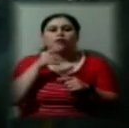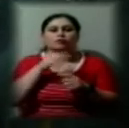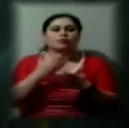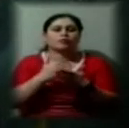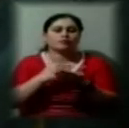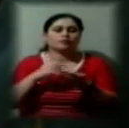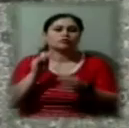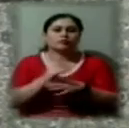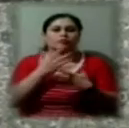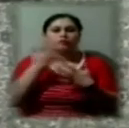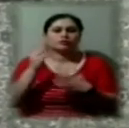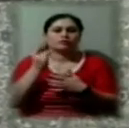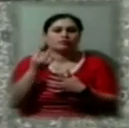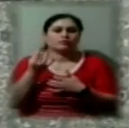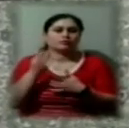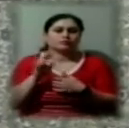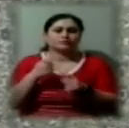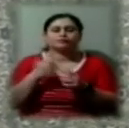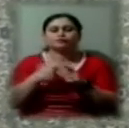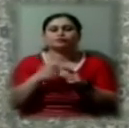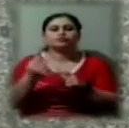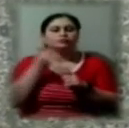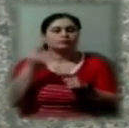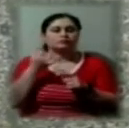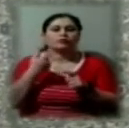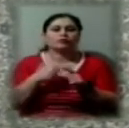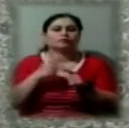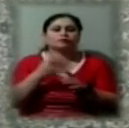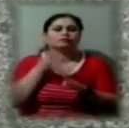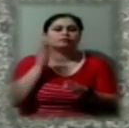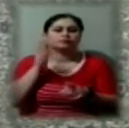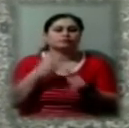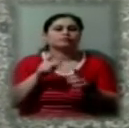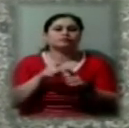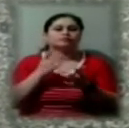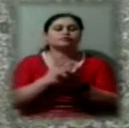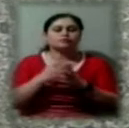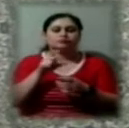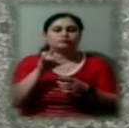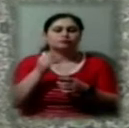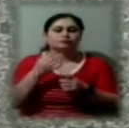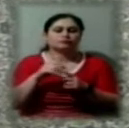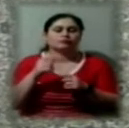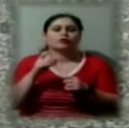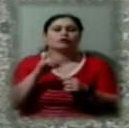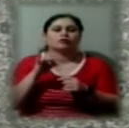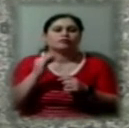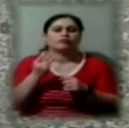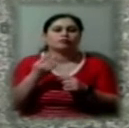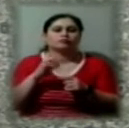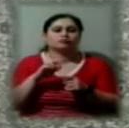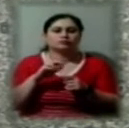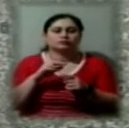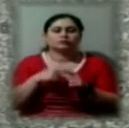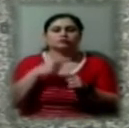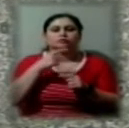більше інформації. Дуже цікаво, це в першу чергу, що у нас є така от зброя періоду революції, оскільки, скажімо так, зброя